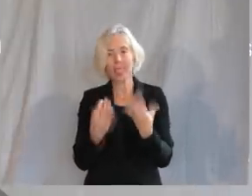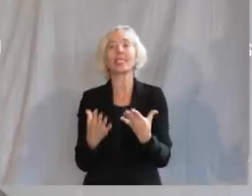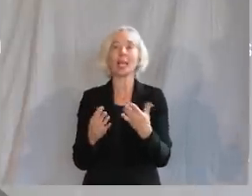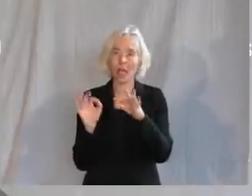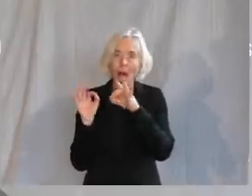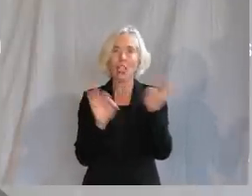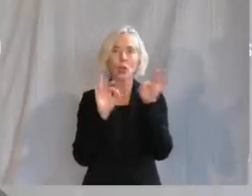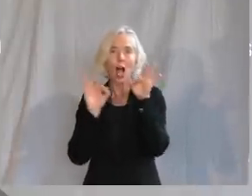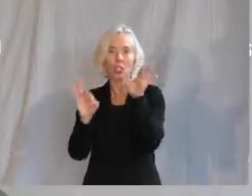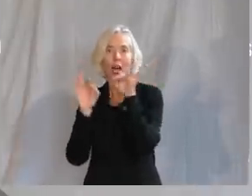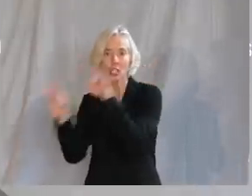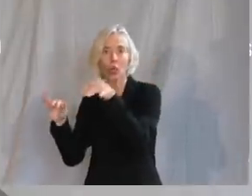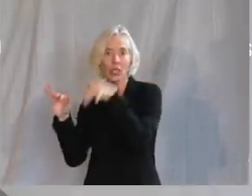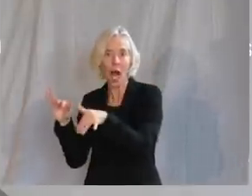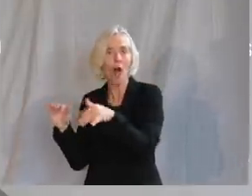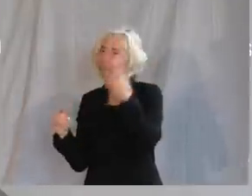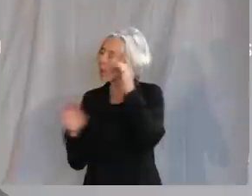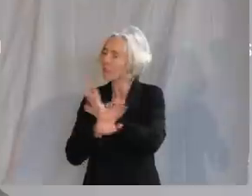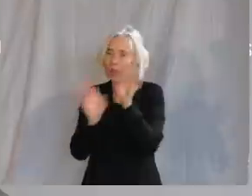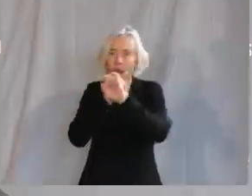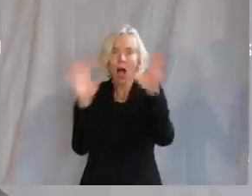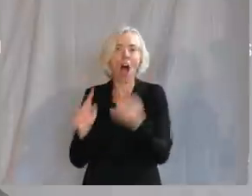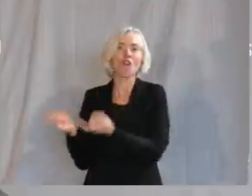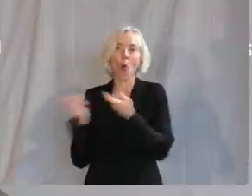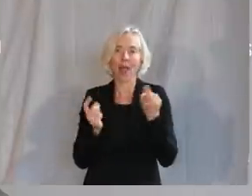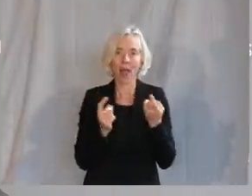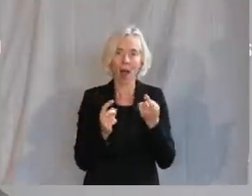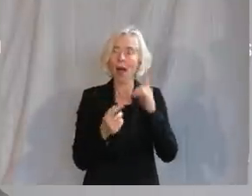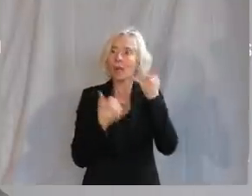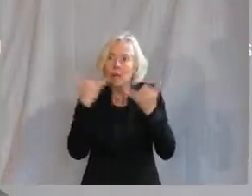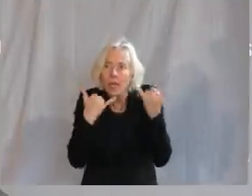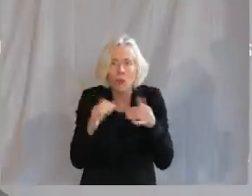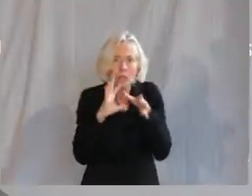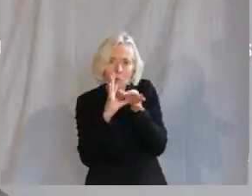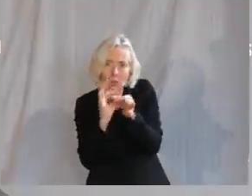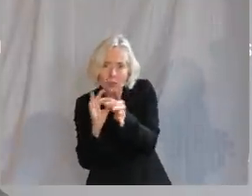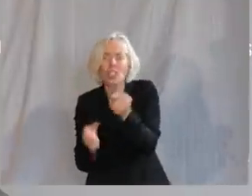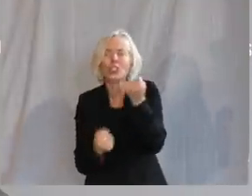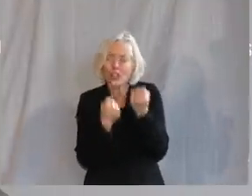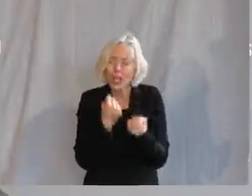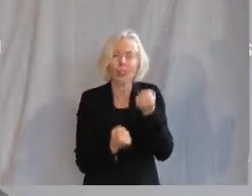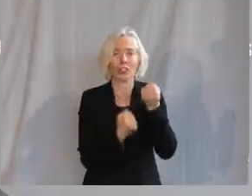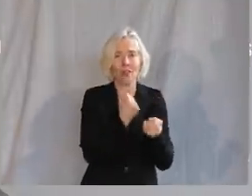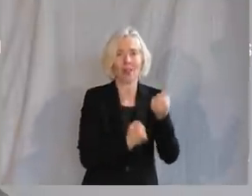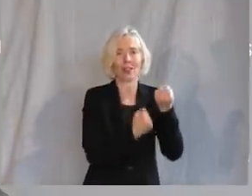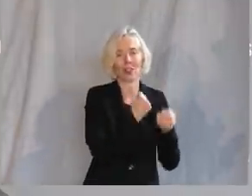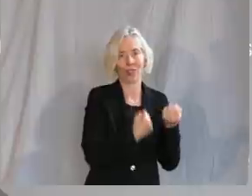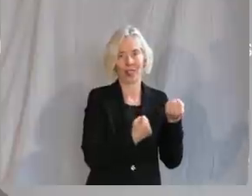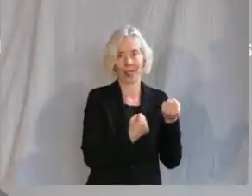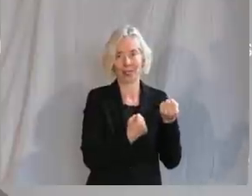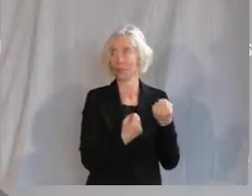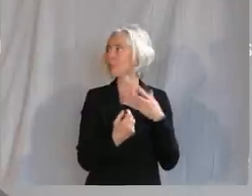mit unbekannter Quelle, das eben auch entsprechend die Nachverfolgung erschwert. An meiner Seite ist der